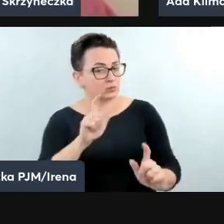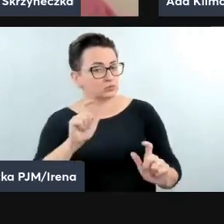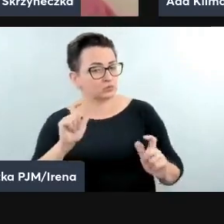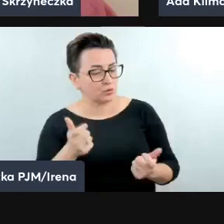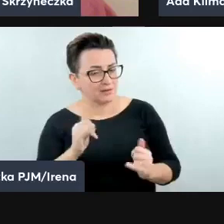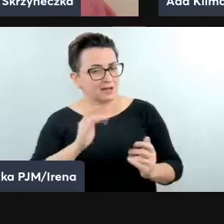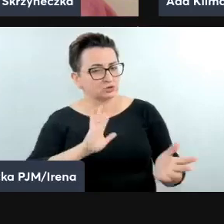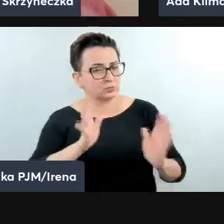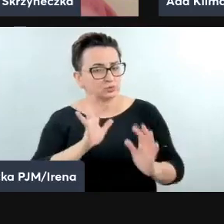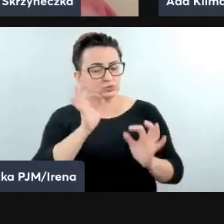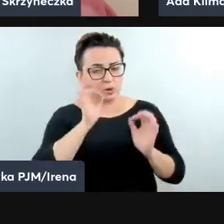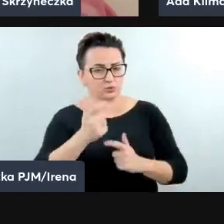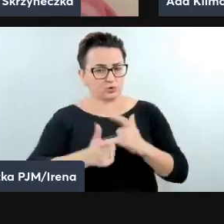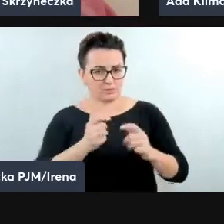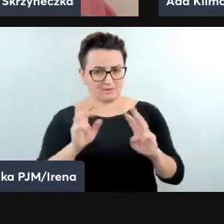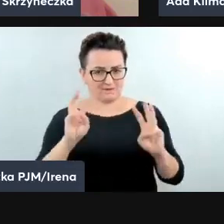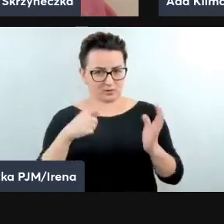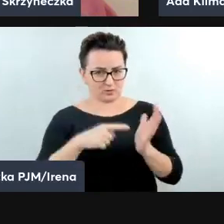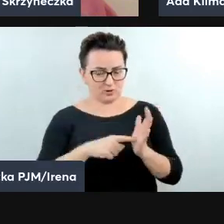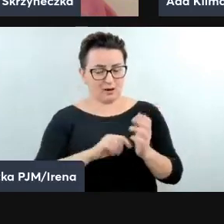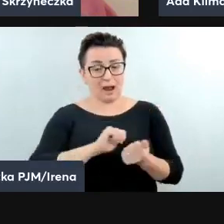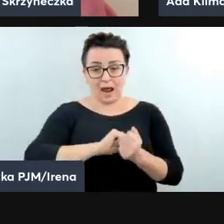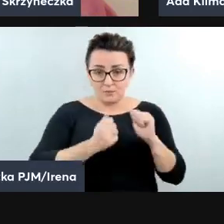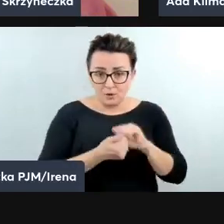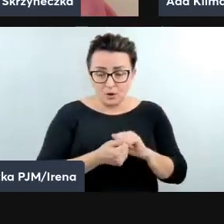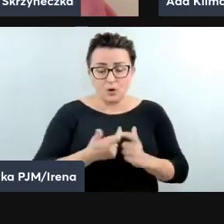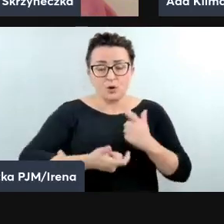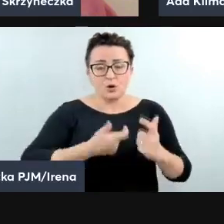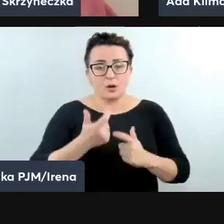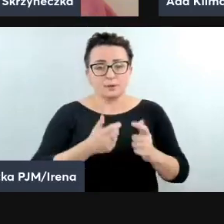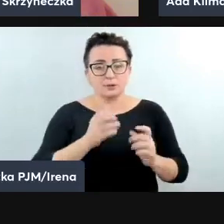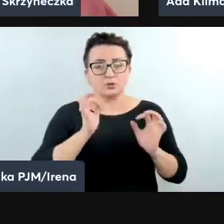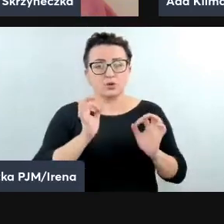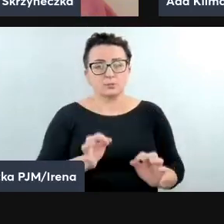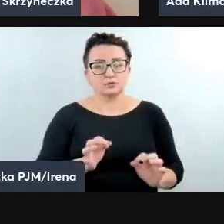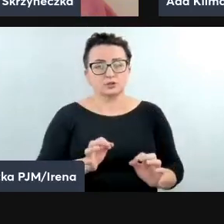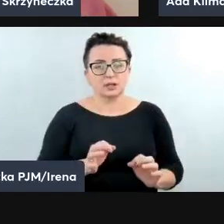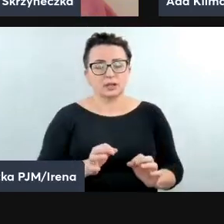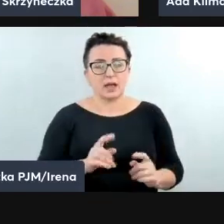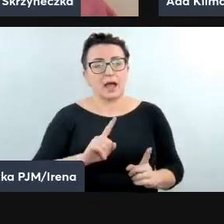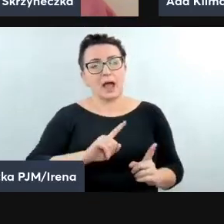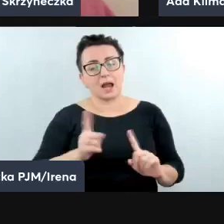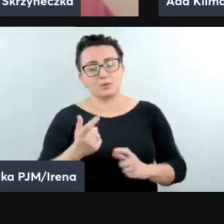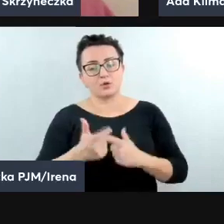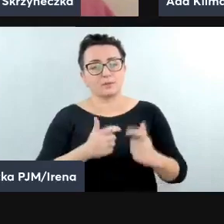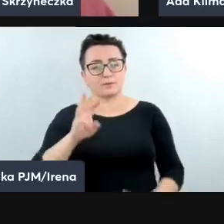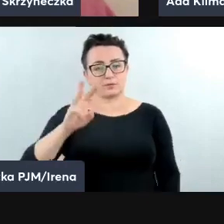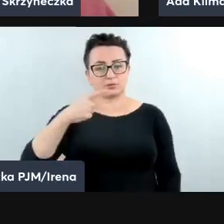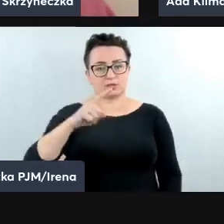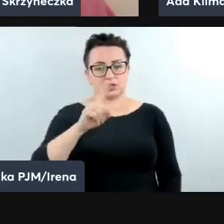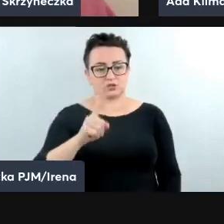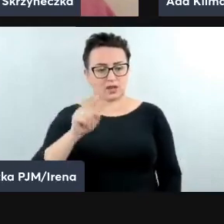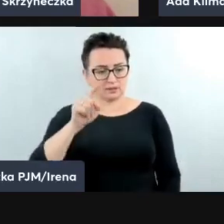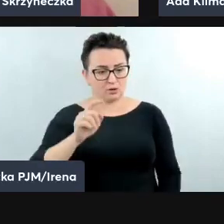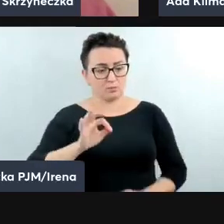robić dobrze takie, albo prowadzić dobrze WDŻ, bo tutaj jesteście też z różnych trochę sfer, więc